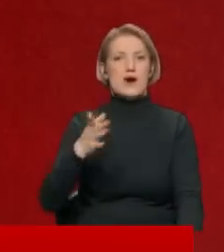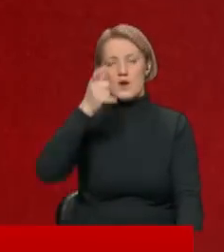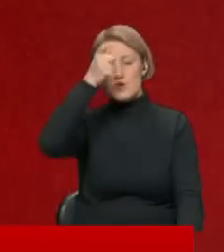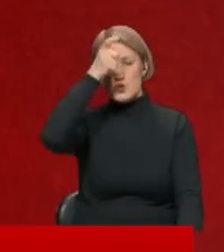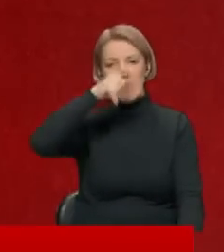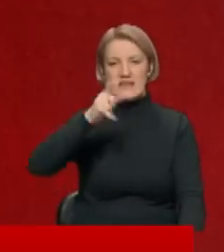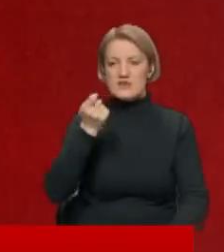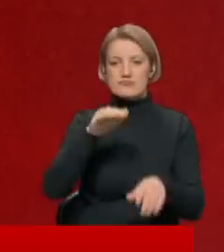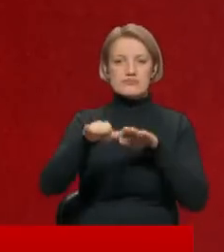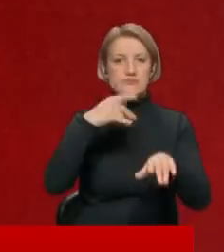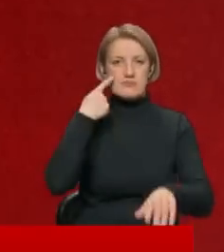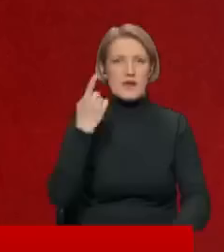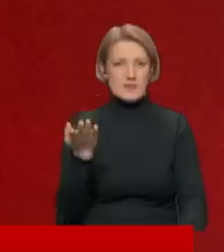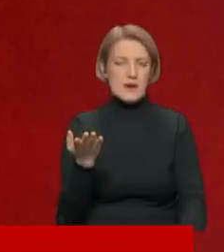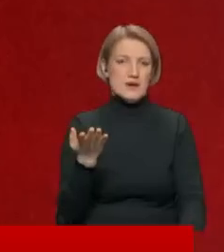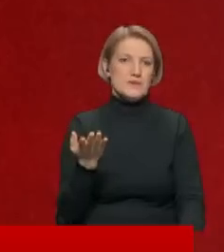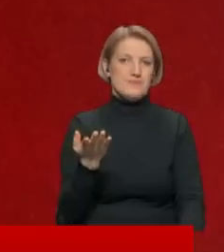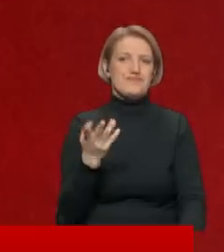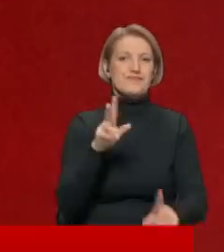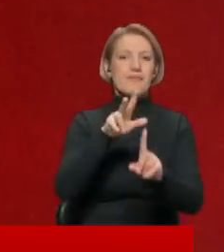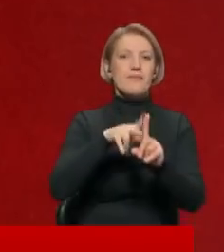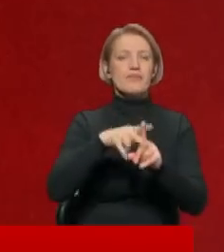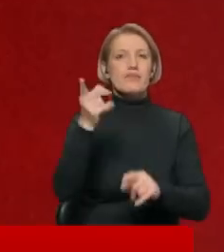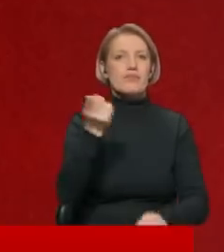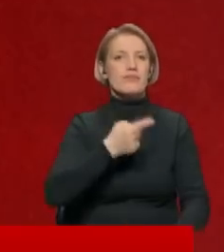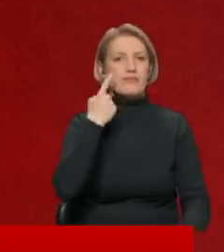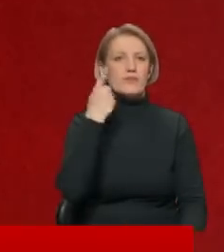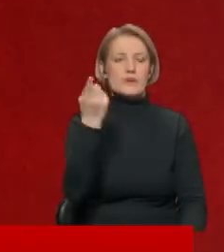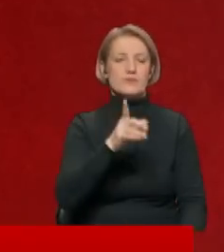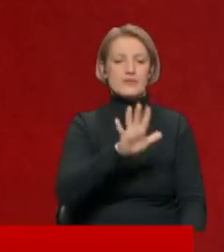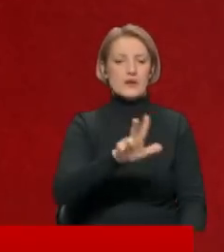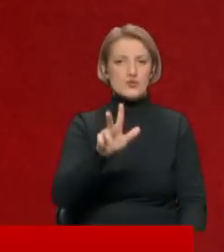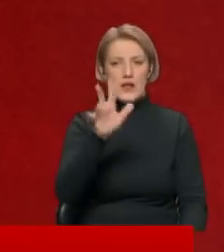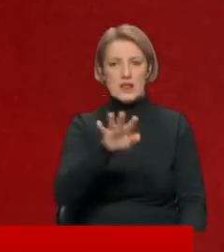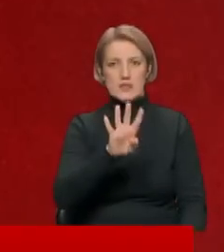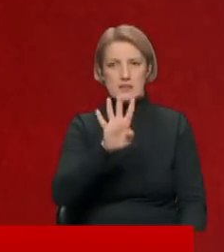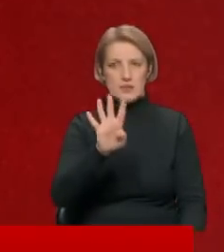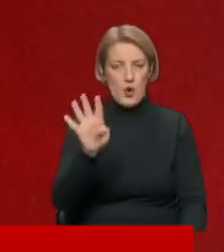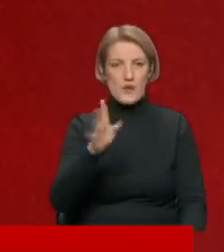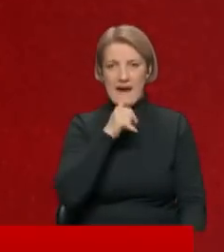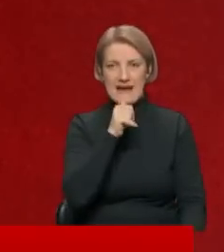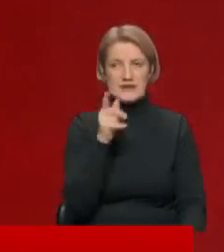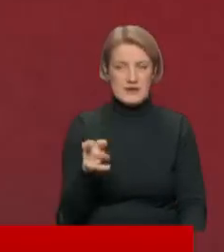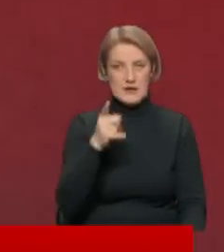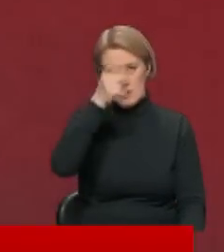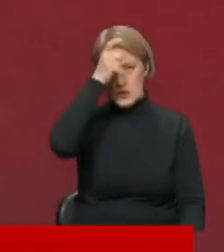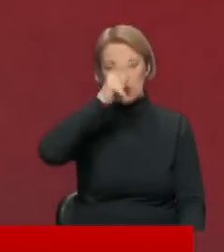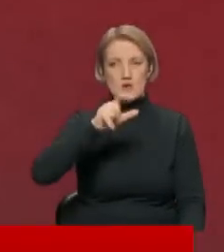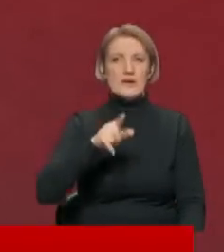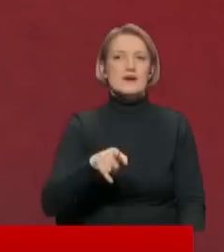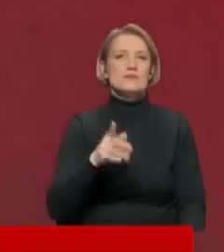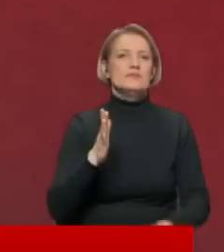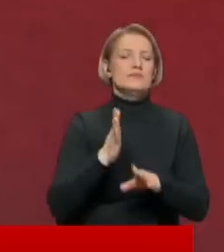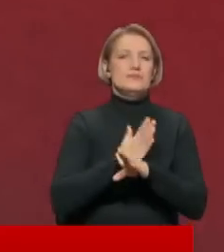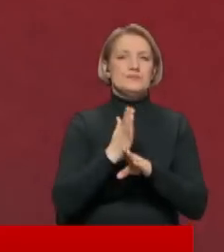istihdama baktığınızda maalesef işsizdi ama katılım oranları işte %53-54 erkeklerde bu ülkede Memleketimizde